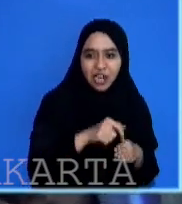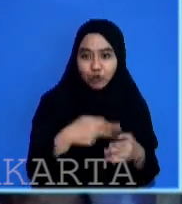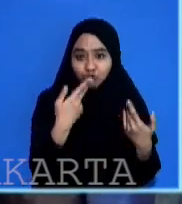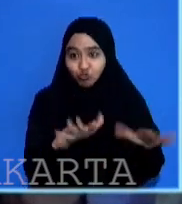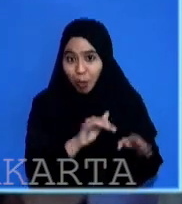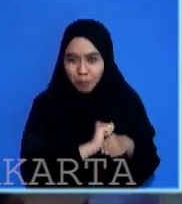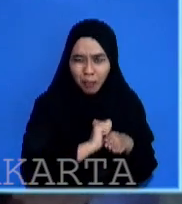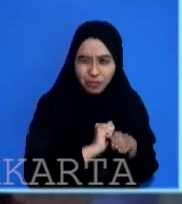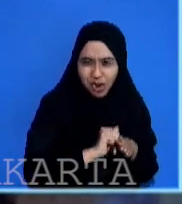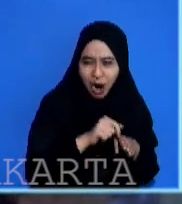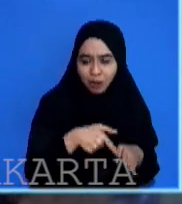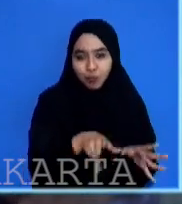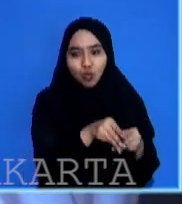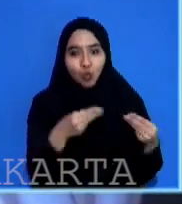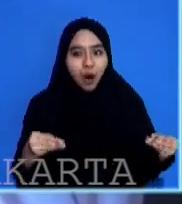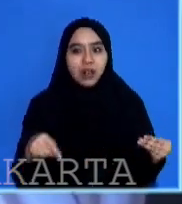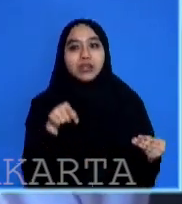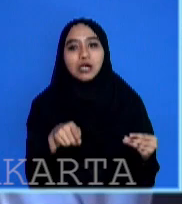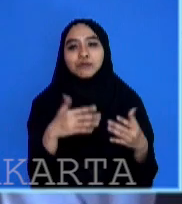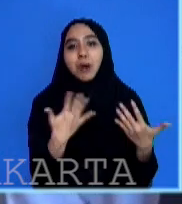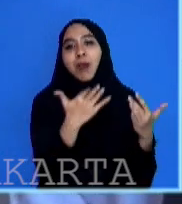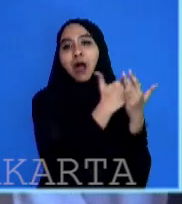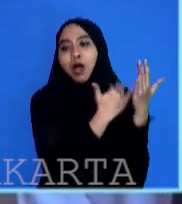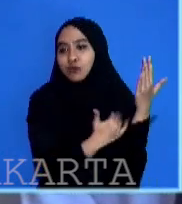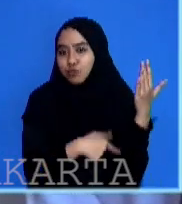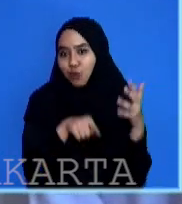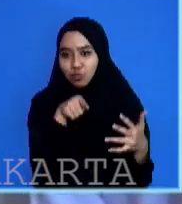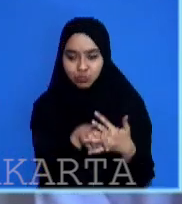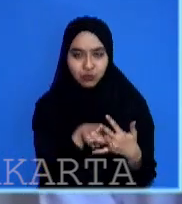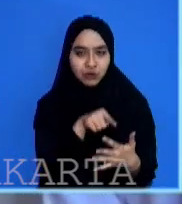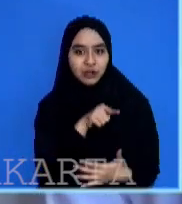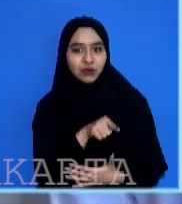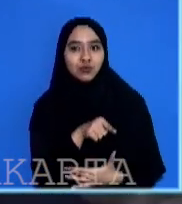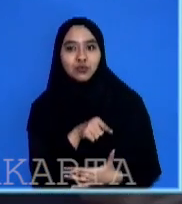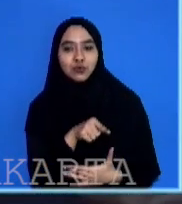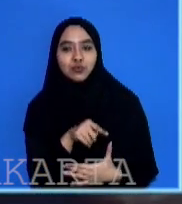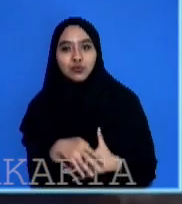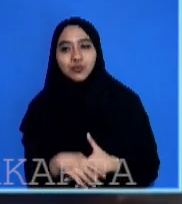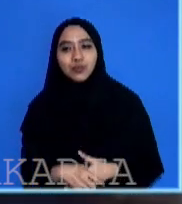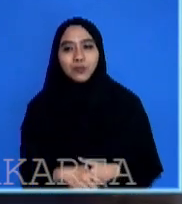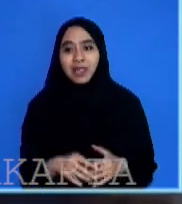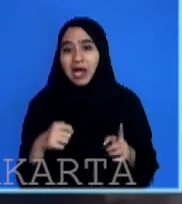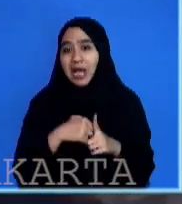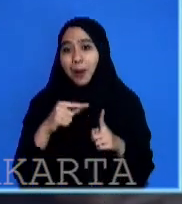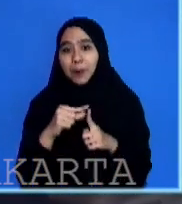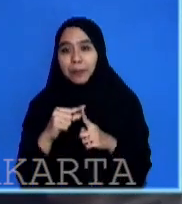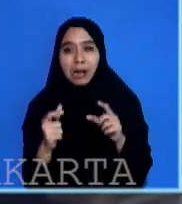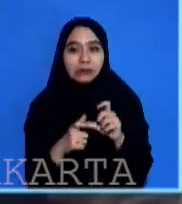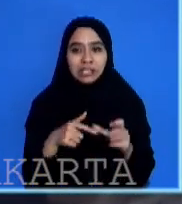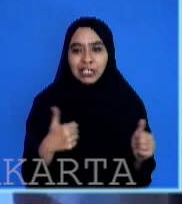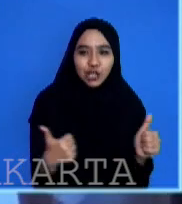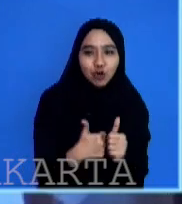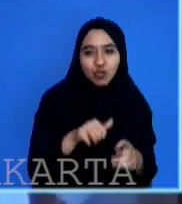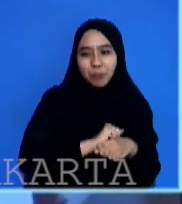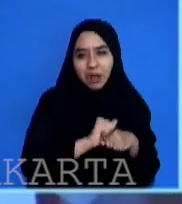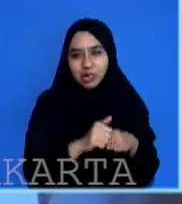berisi pemberian materi terkait semua ketentuan saat pelaksanaan pemungutan suara tidak hanya itu keikutsertaan anggota KPPS mengikuti Bimtek